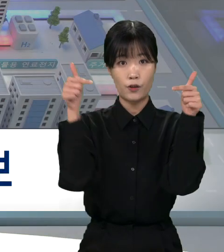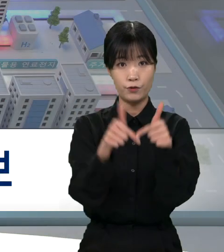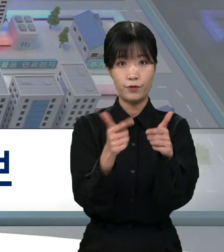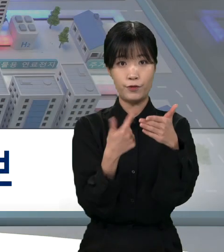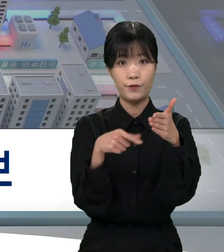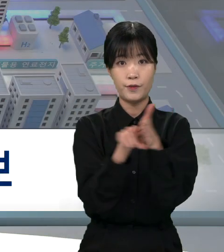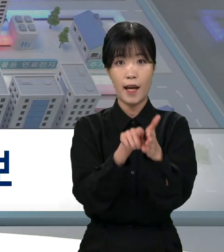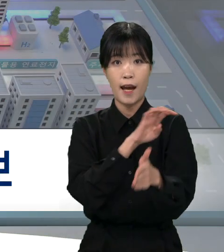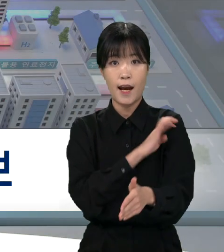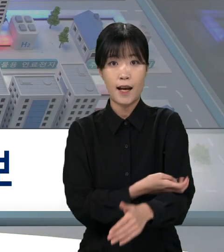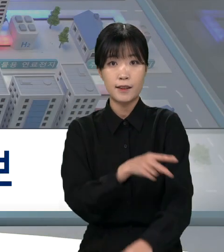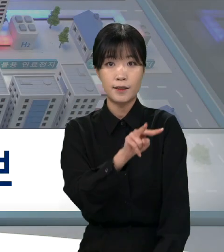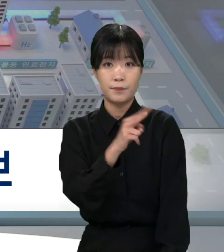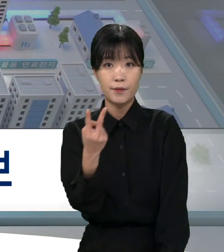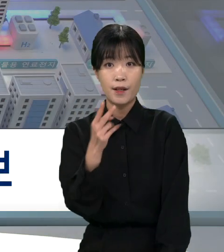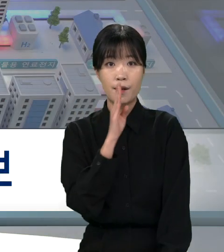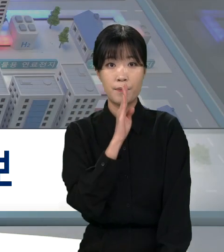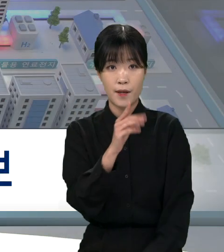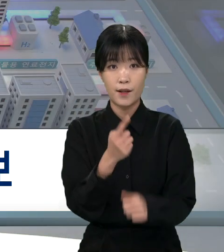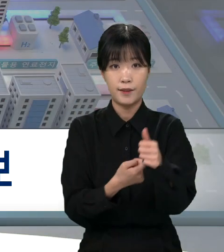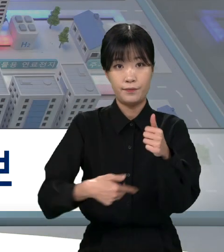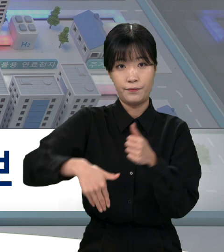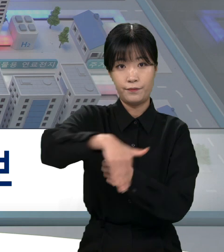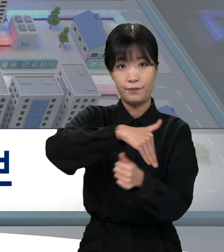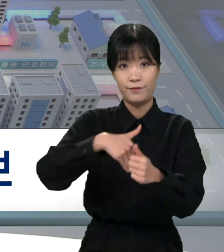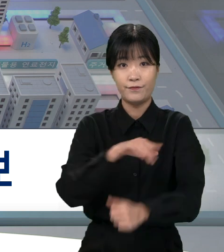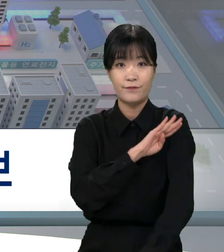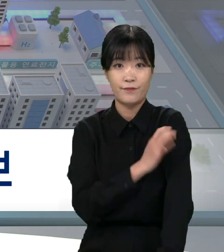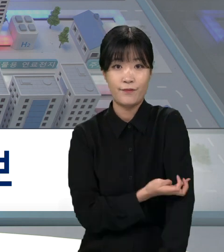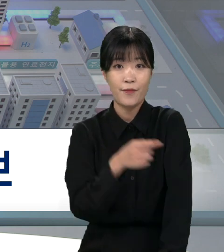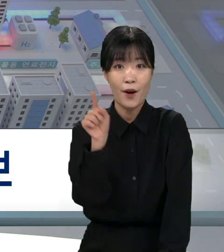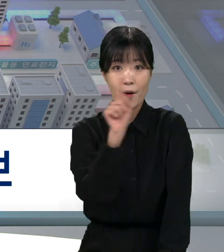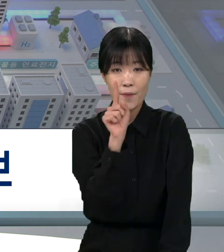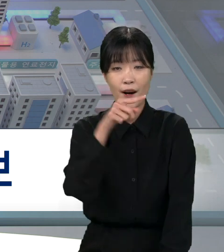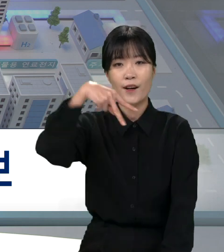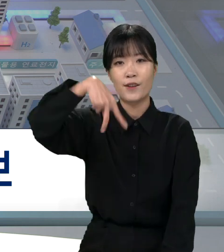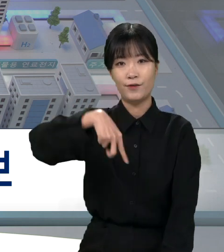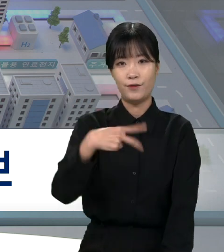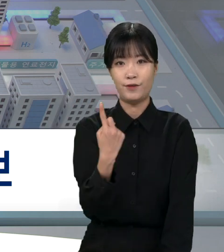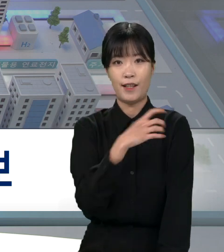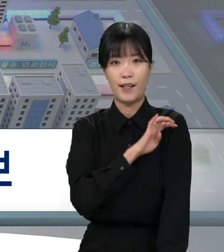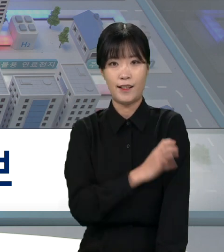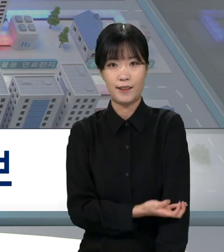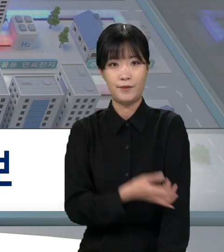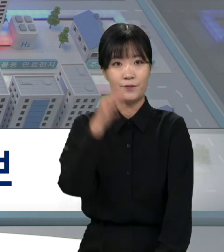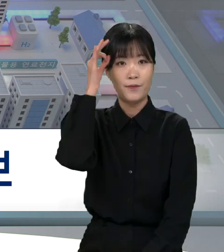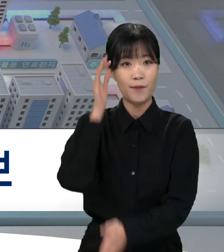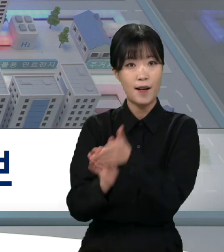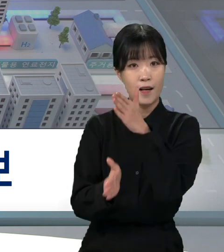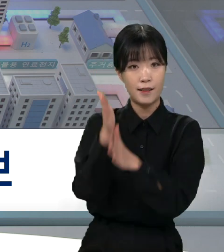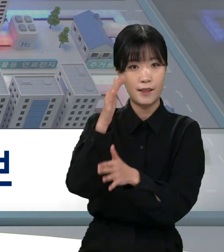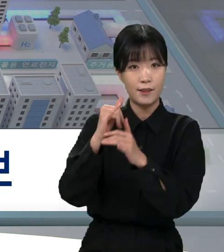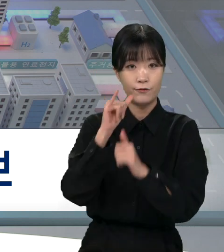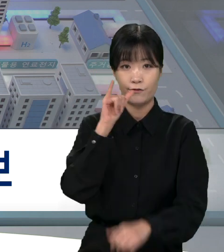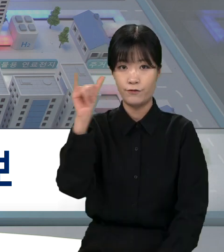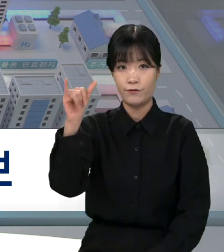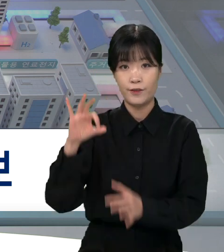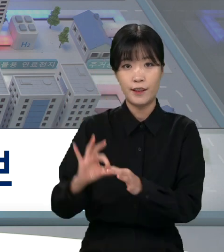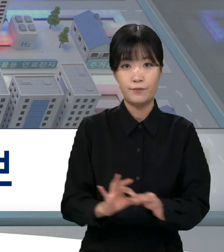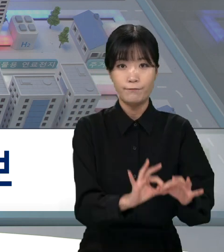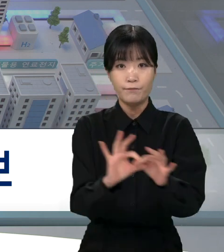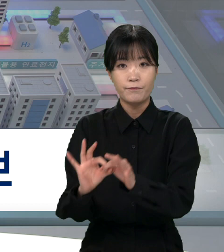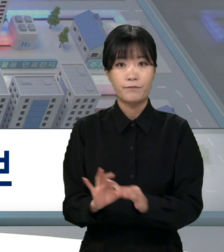탄소 중립을 위한 에너지 전환의 핵심 바로 차세대 친환경 에너지원인 수소 에너지입니다 씨는 우수한